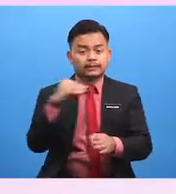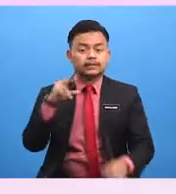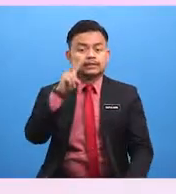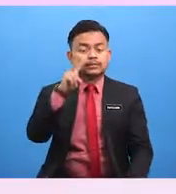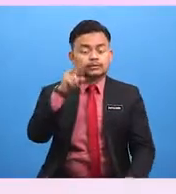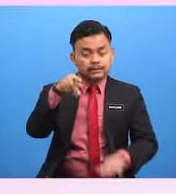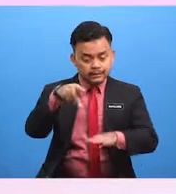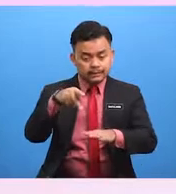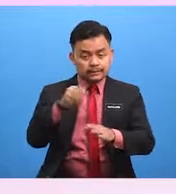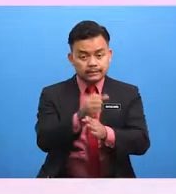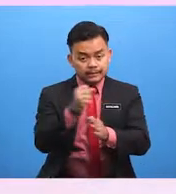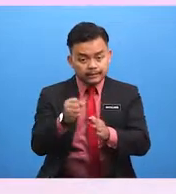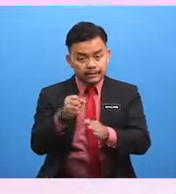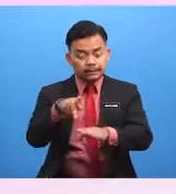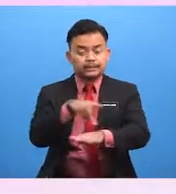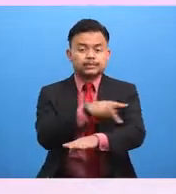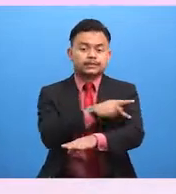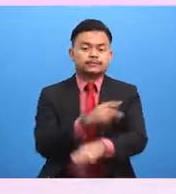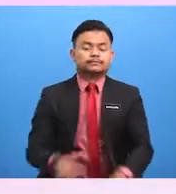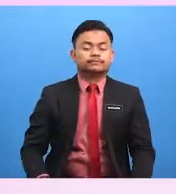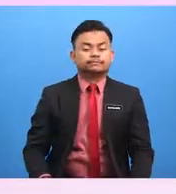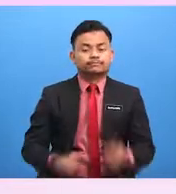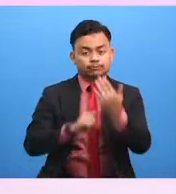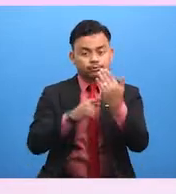Bermula dari sekarang.